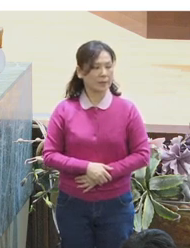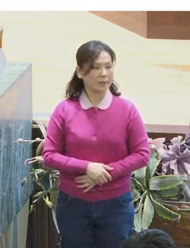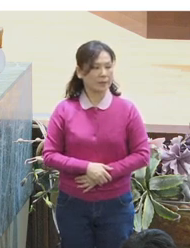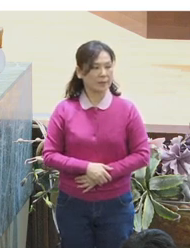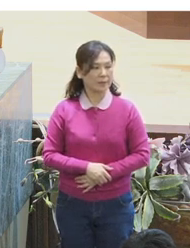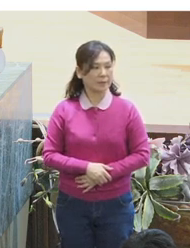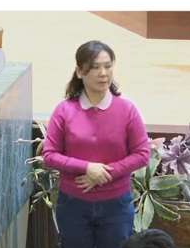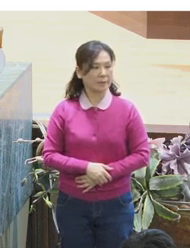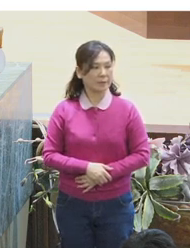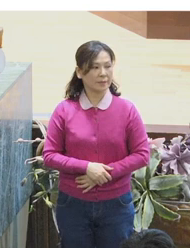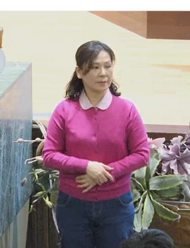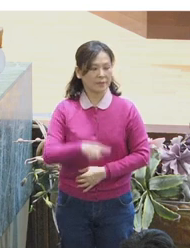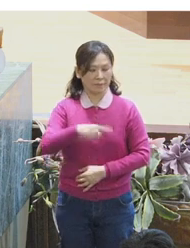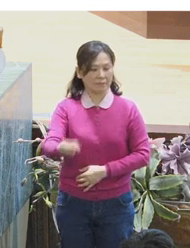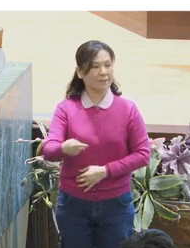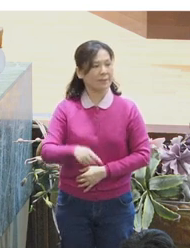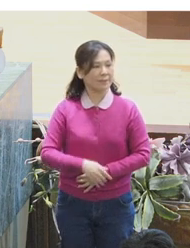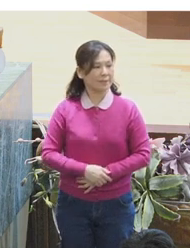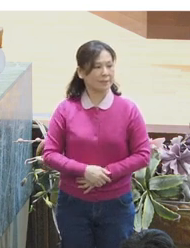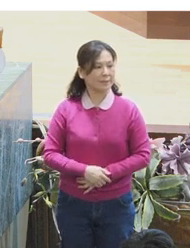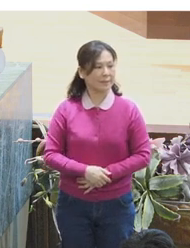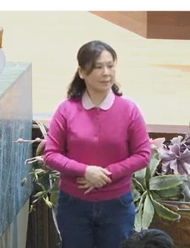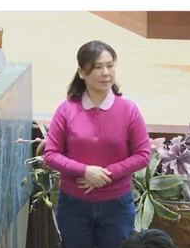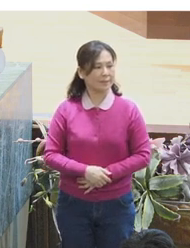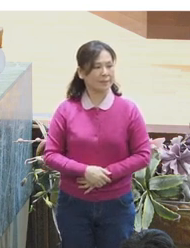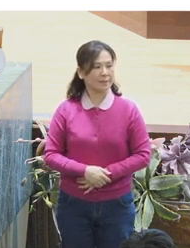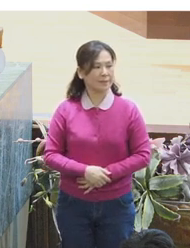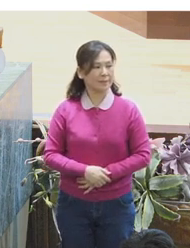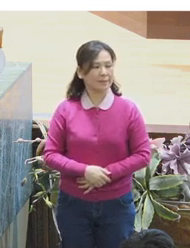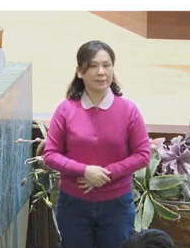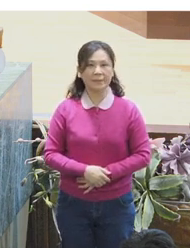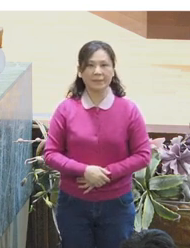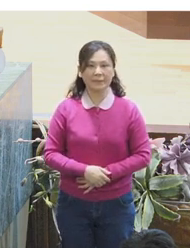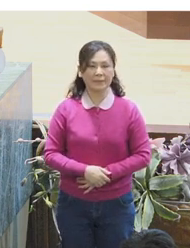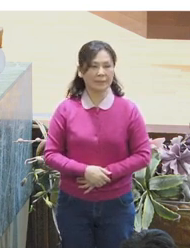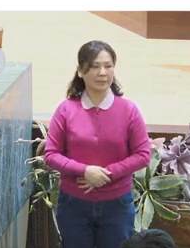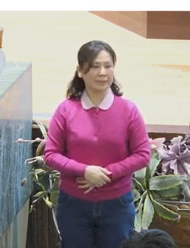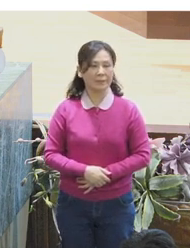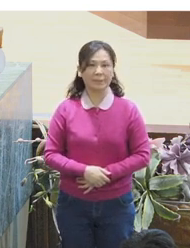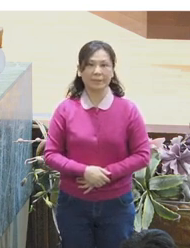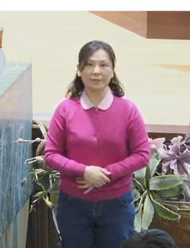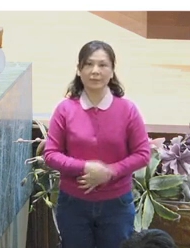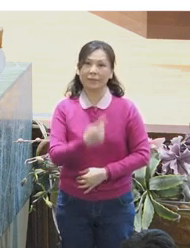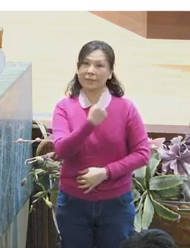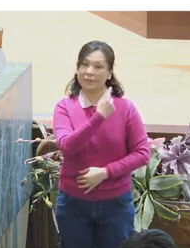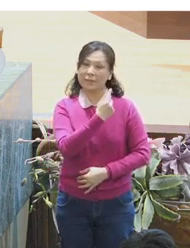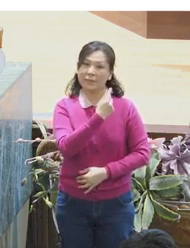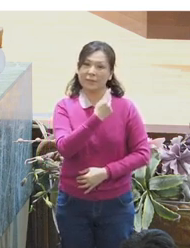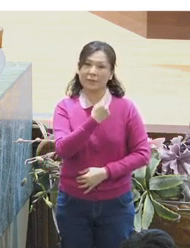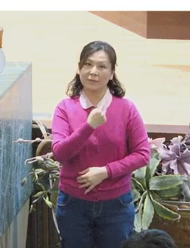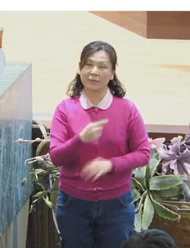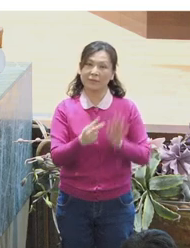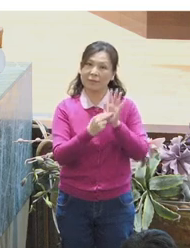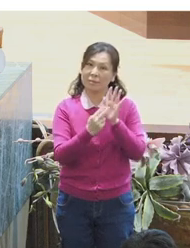那个 list 的下一张，对 ，OK。所以这张，讲到就是